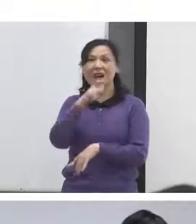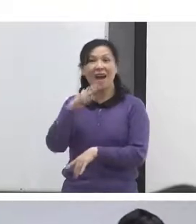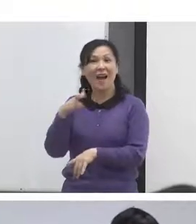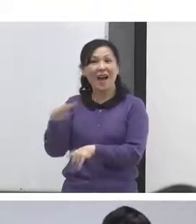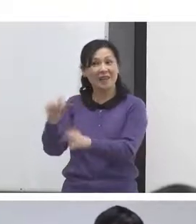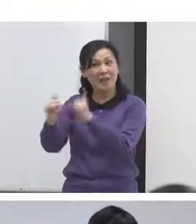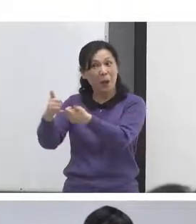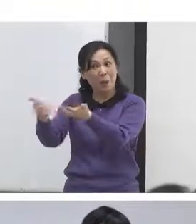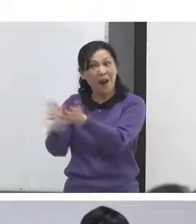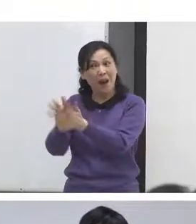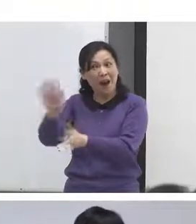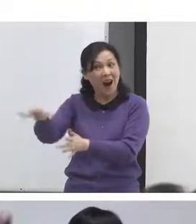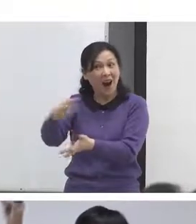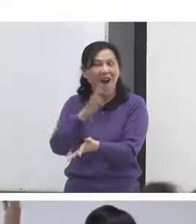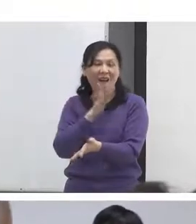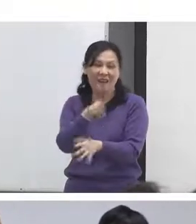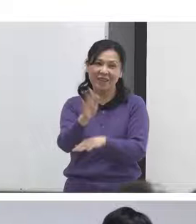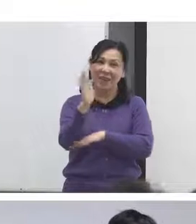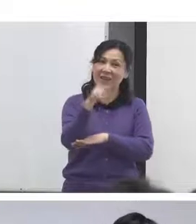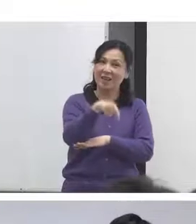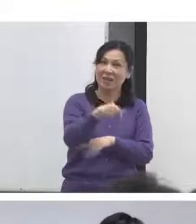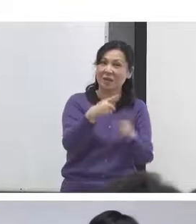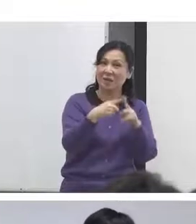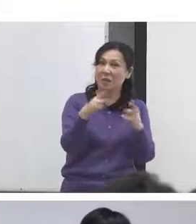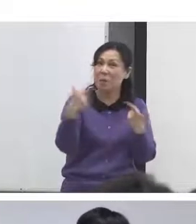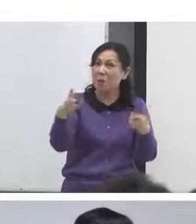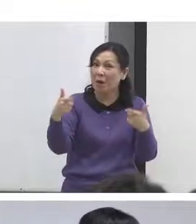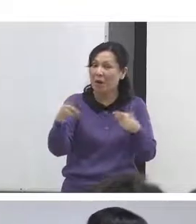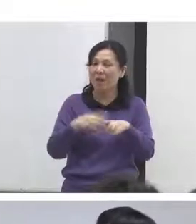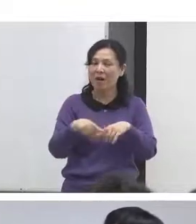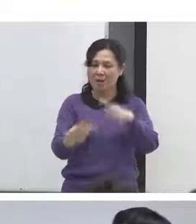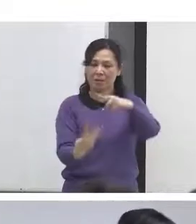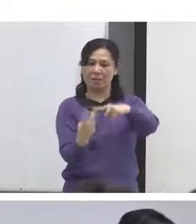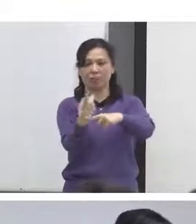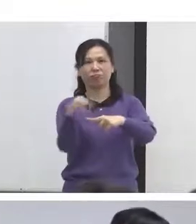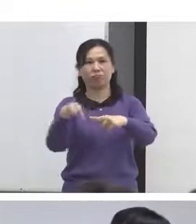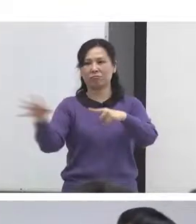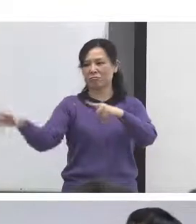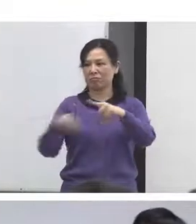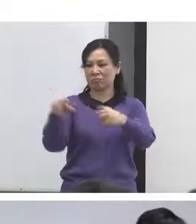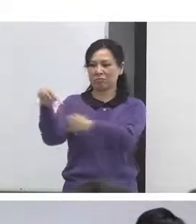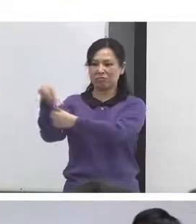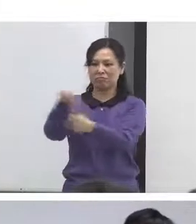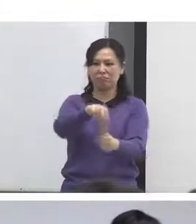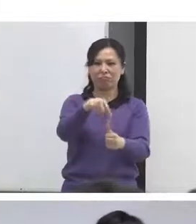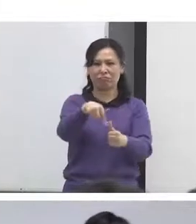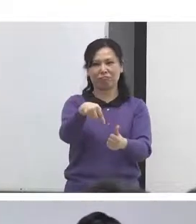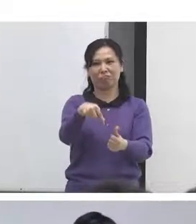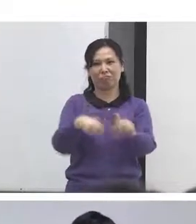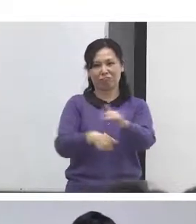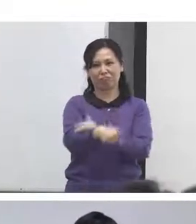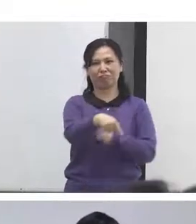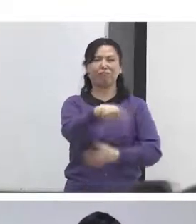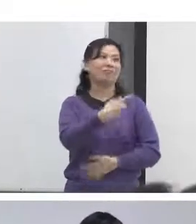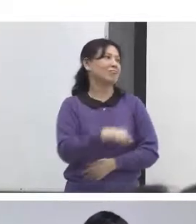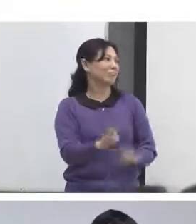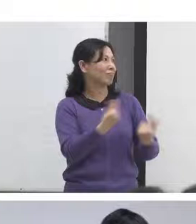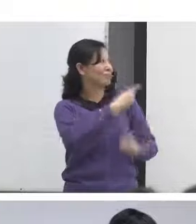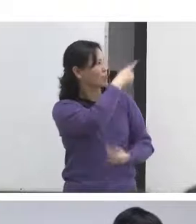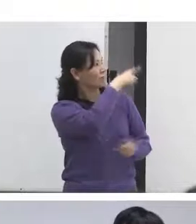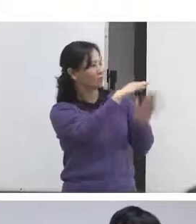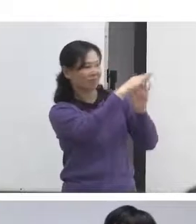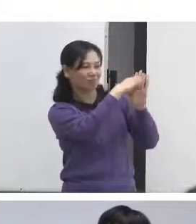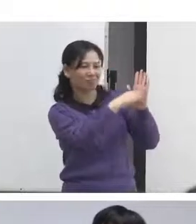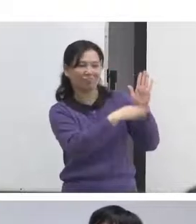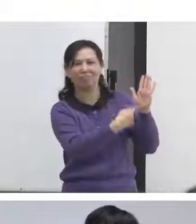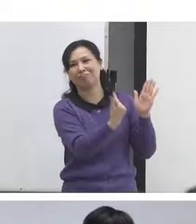了，所以就会发现他其实整个的里面名单几乎都是好部会也秀出来了，对，就是像这样子，或者